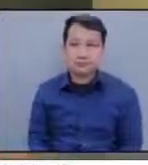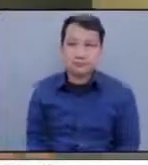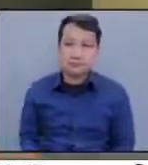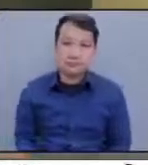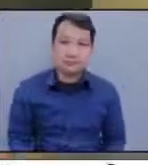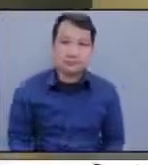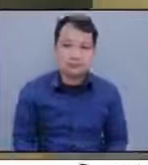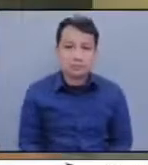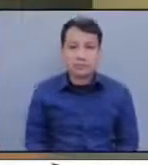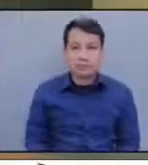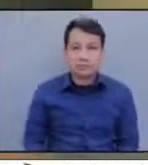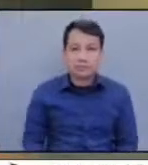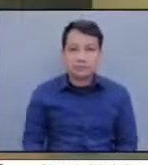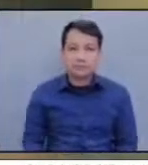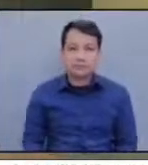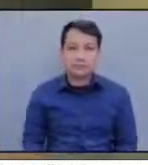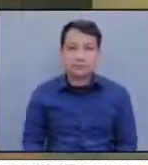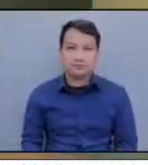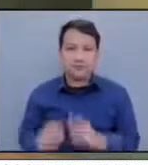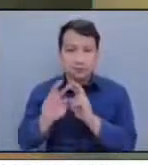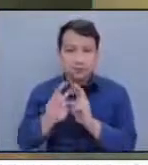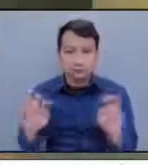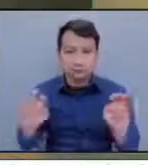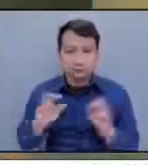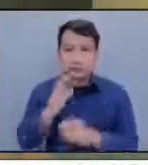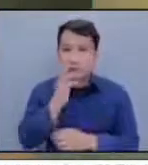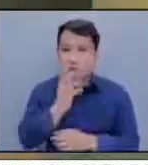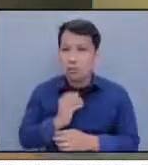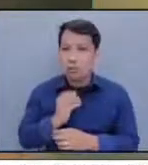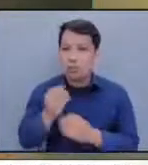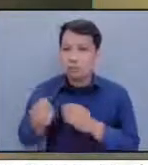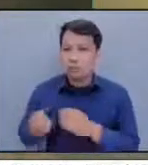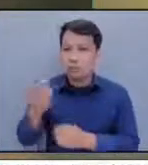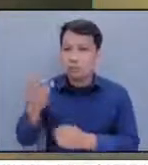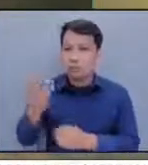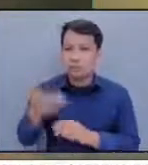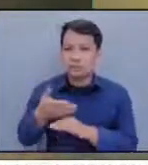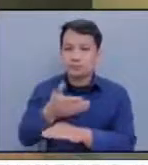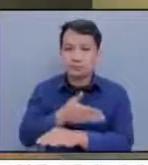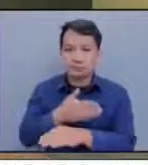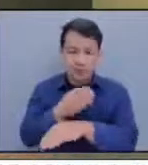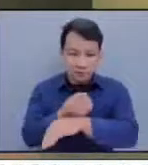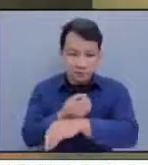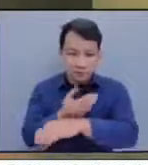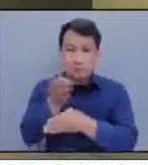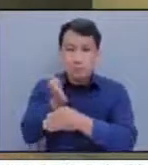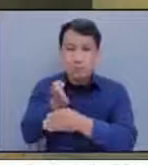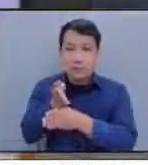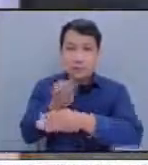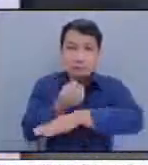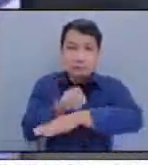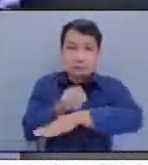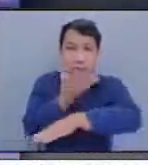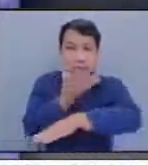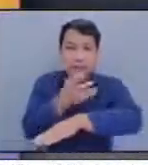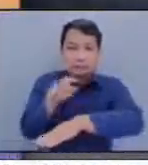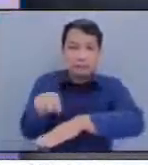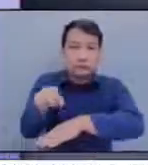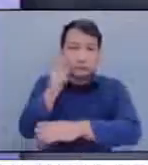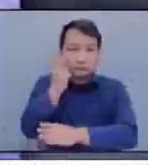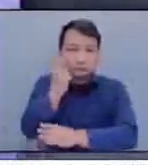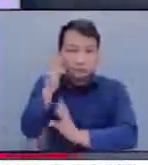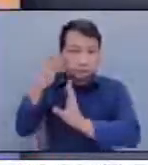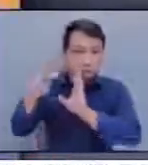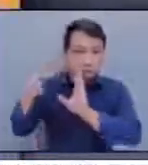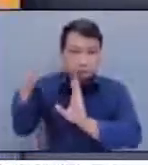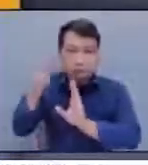Iniimbestigan na ng otoridad dahil na nasa likod ng pagpapasabog sa likod ng bahagi ng isang bus sa Coronadal City. Sa video na binahagi ni Ana Morada